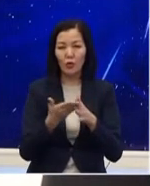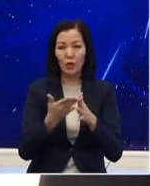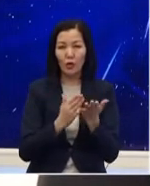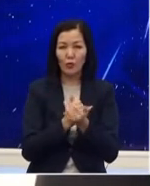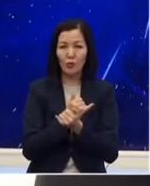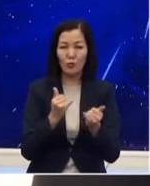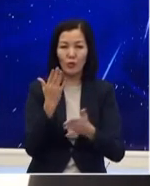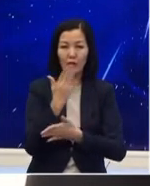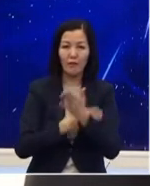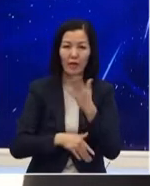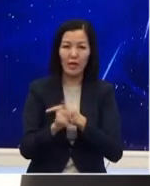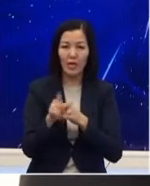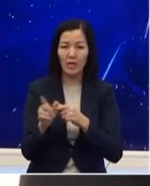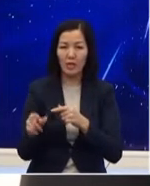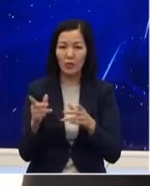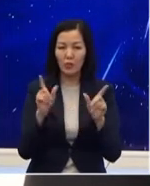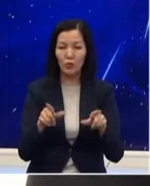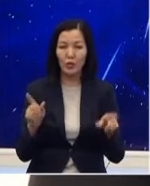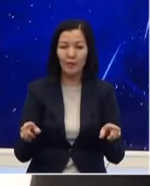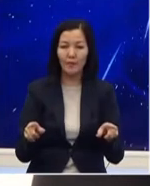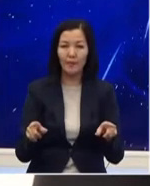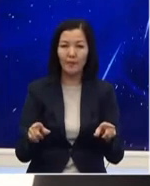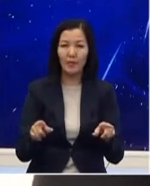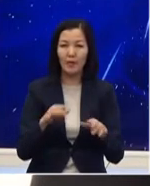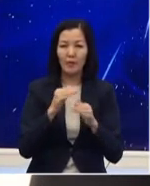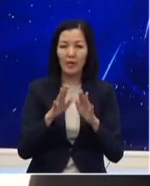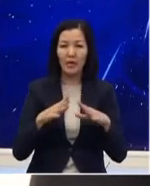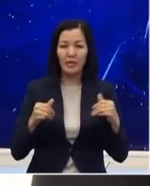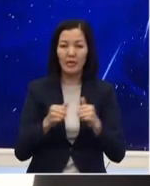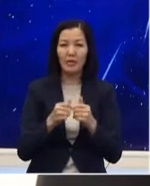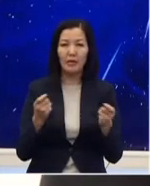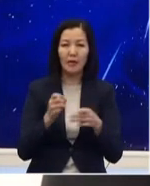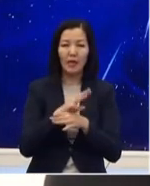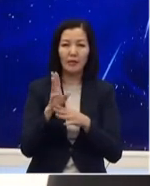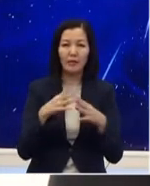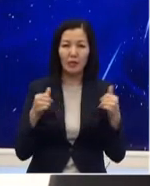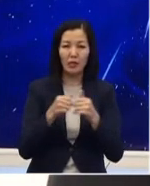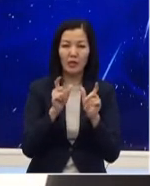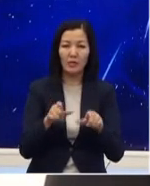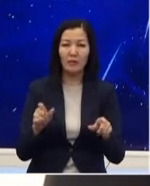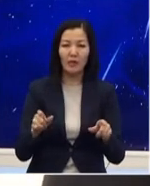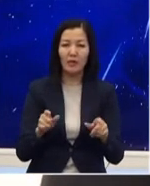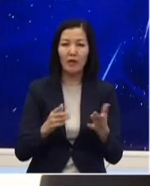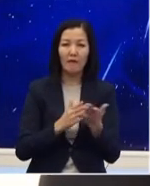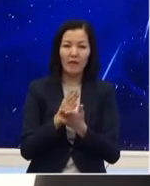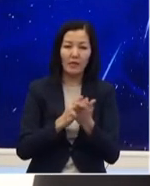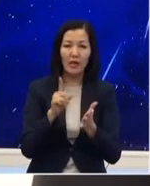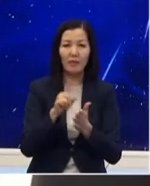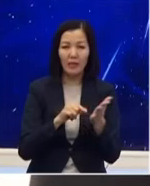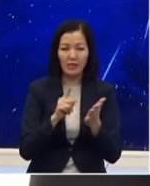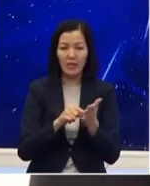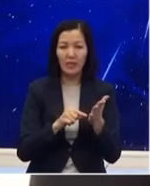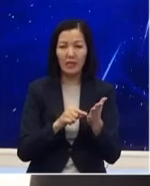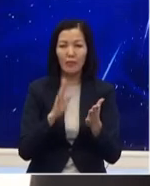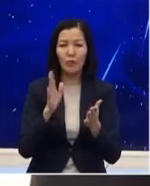людям с инвалидностью, людям из многодетных, малообеспеченных семей, ветеранам, пенсионерам. То